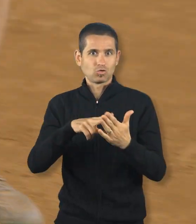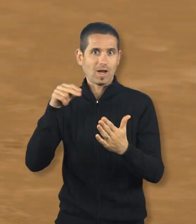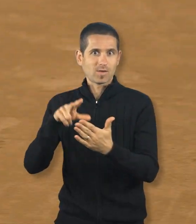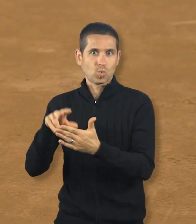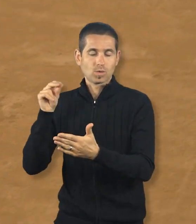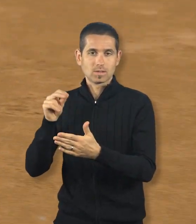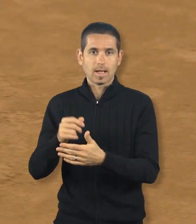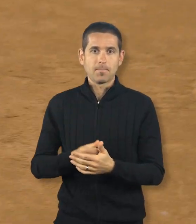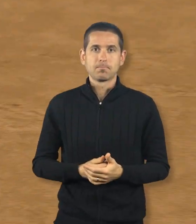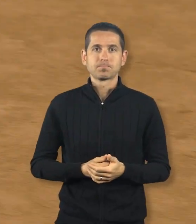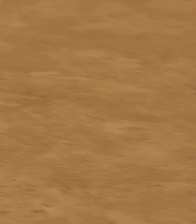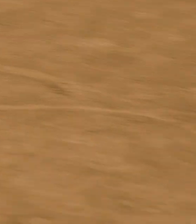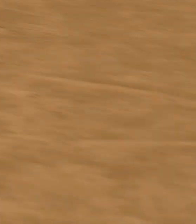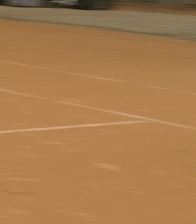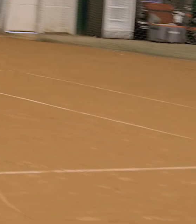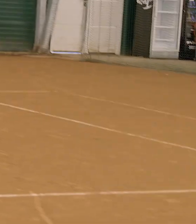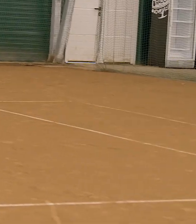vzorce.